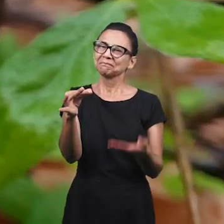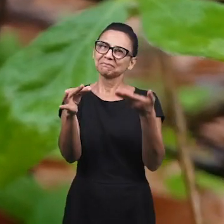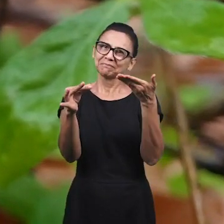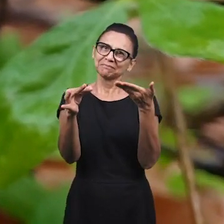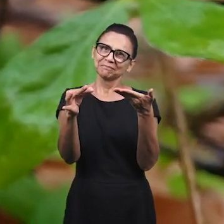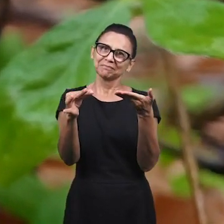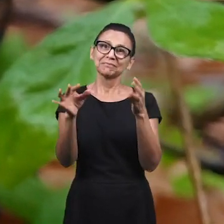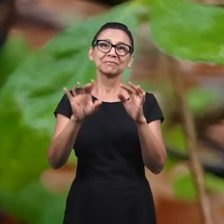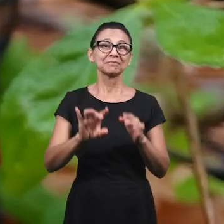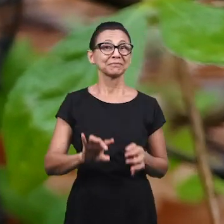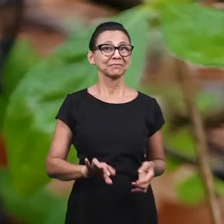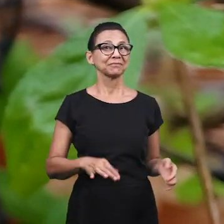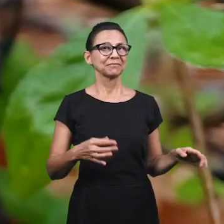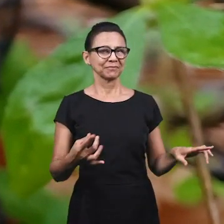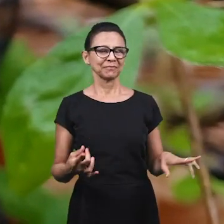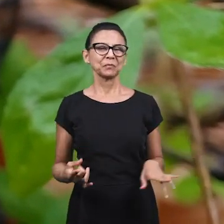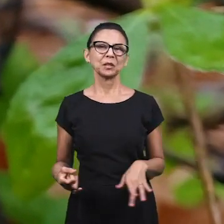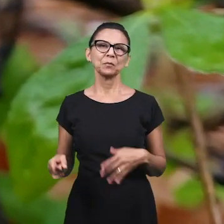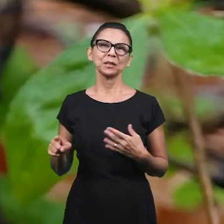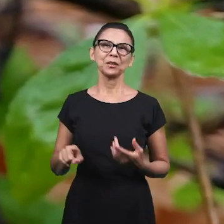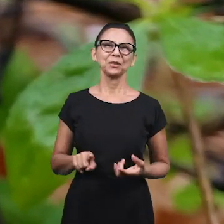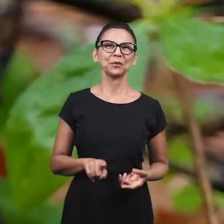jardim.